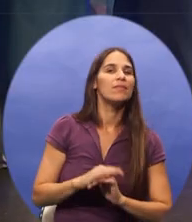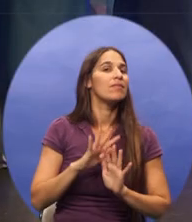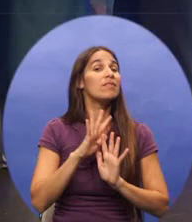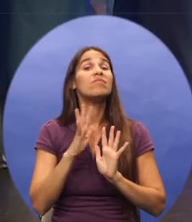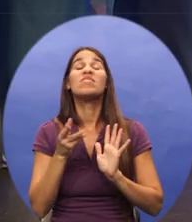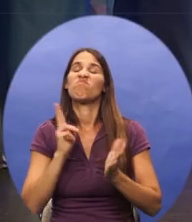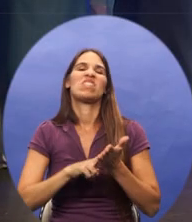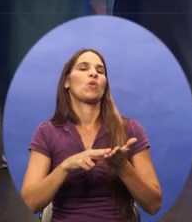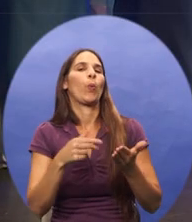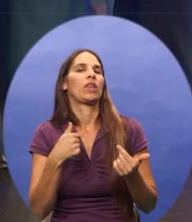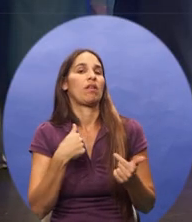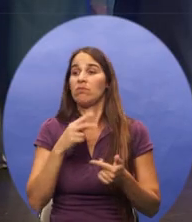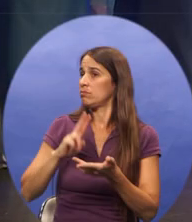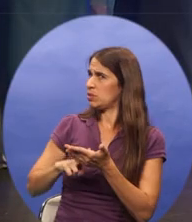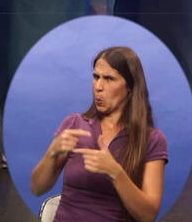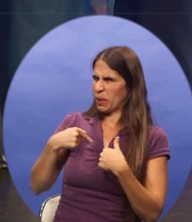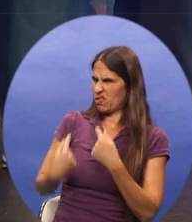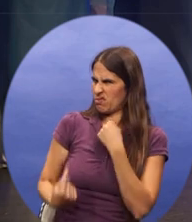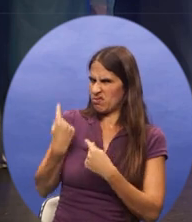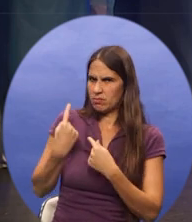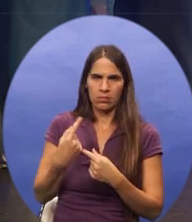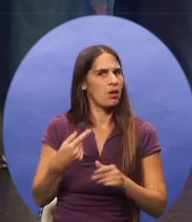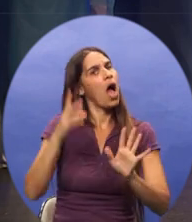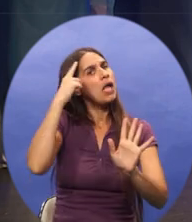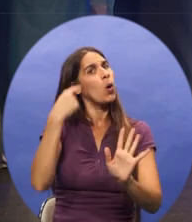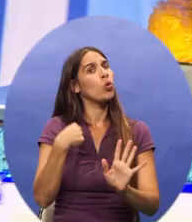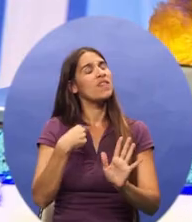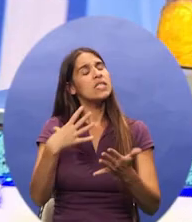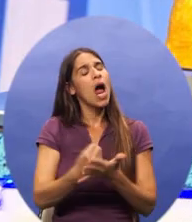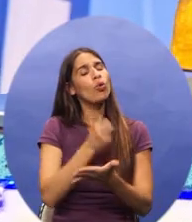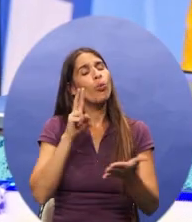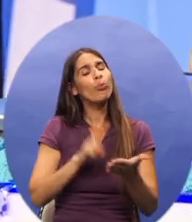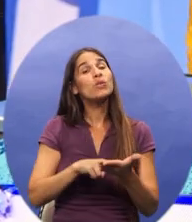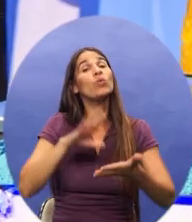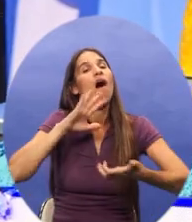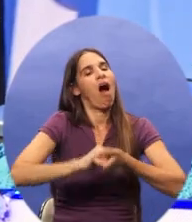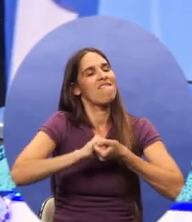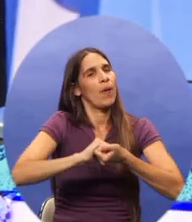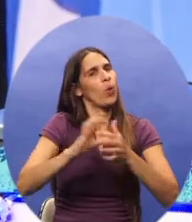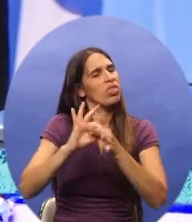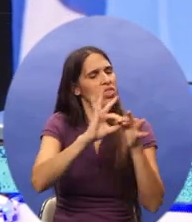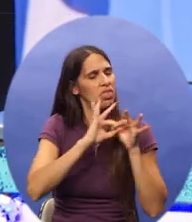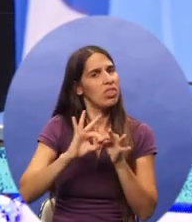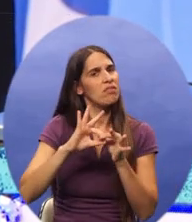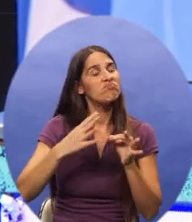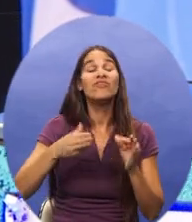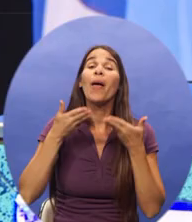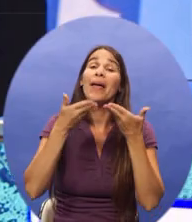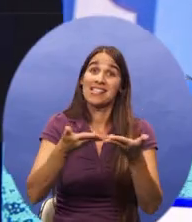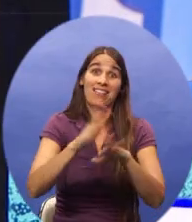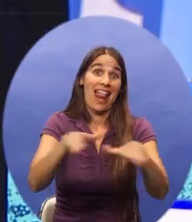הצלחנו! והכל היה בזכותי. מה פתאום, הכל היה בזכותי. אני חושב שהצלחנו בזכות החברות